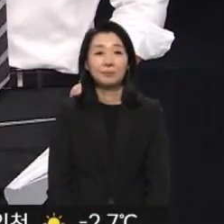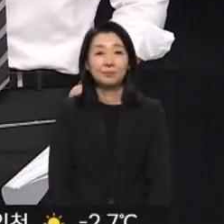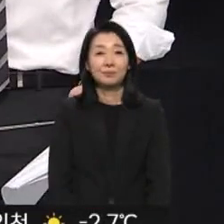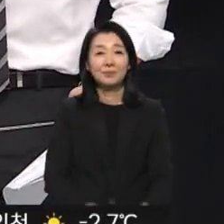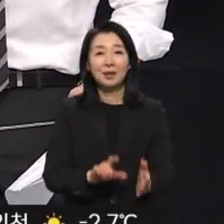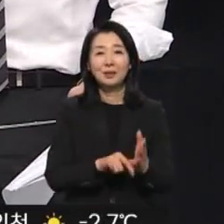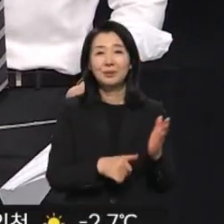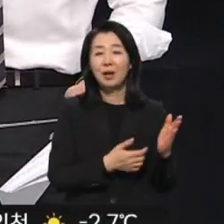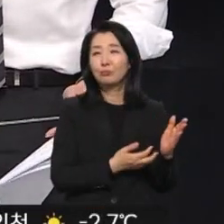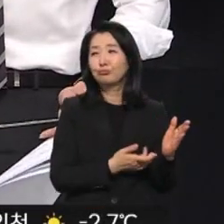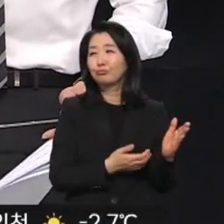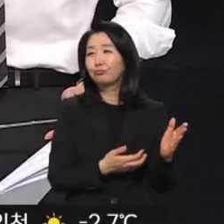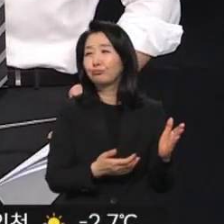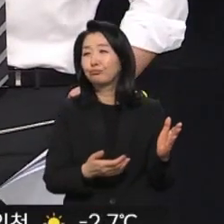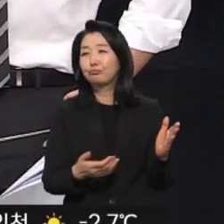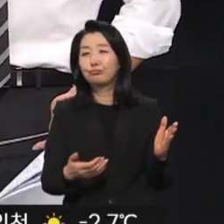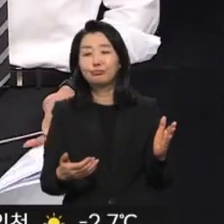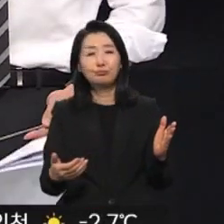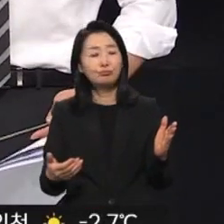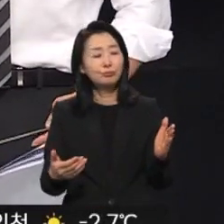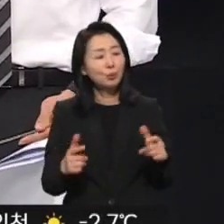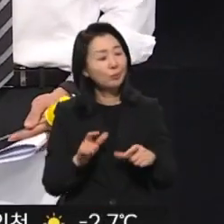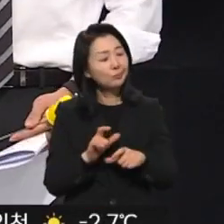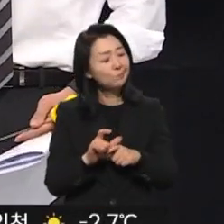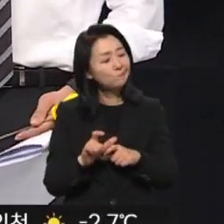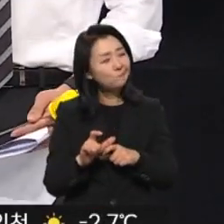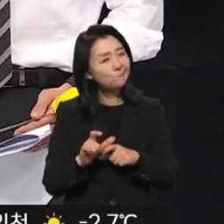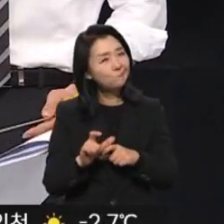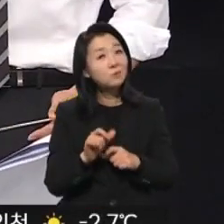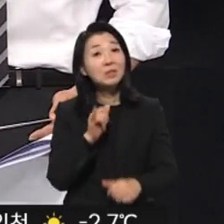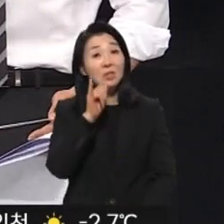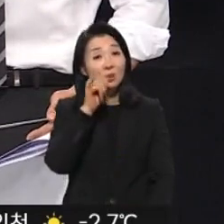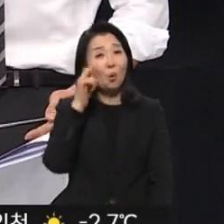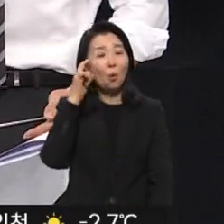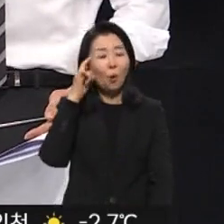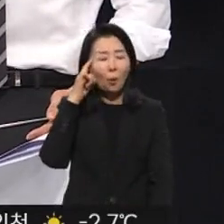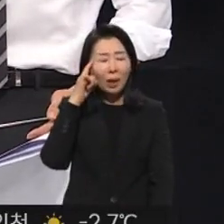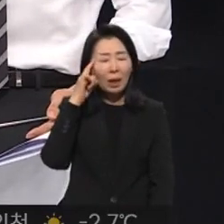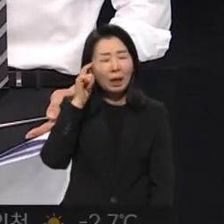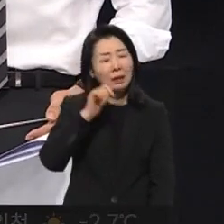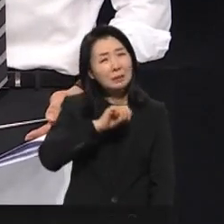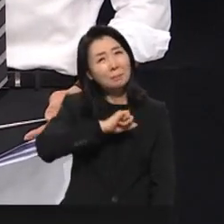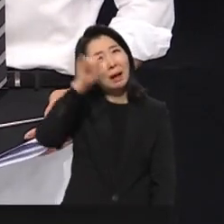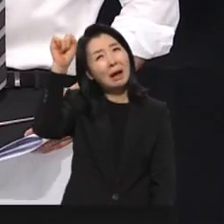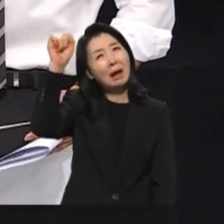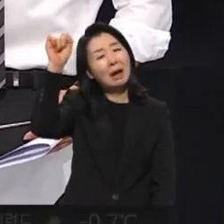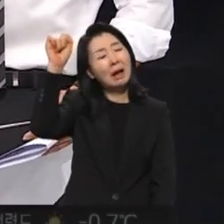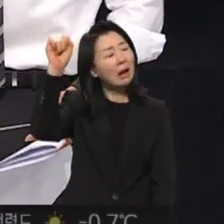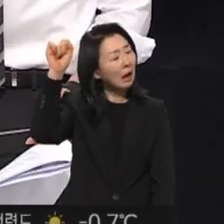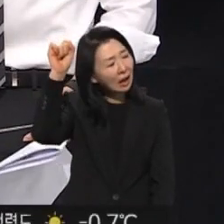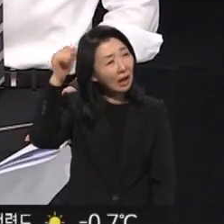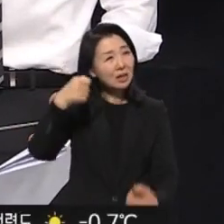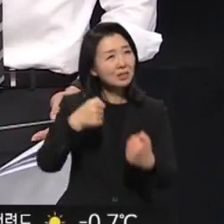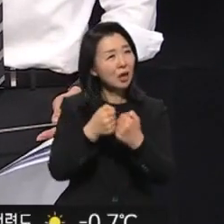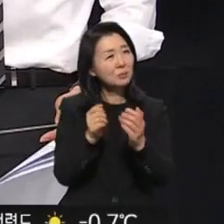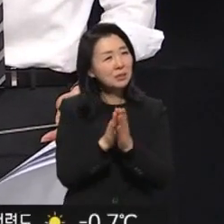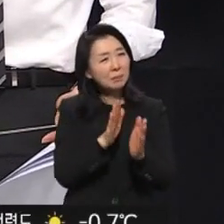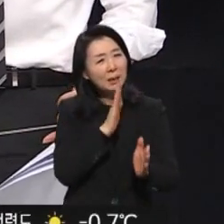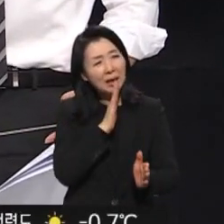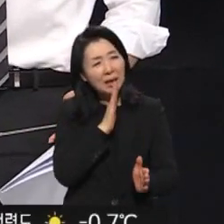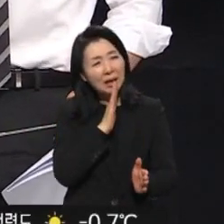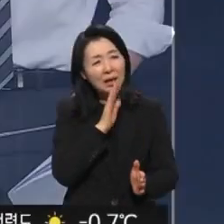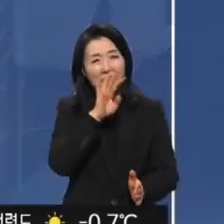시간이 지나면서 조금 더 신중한 태도를 보이고 있습니다. 이 승산이 없는 싸움을 시작하는 게 맞는가 하는 고민이